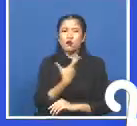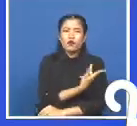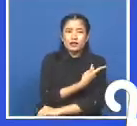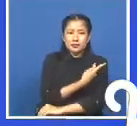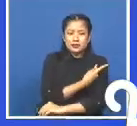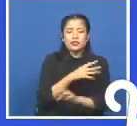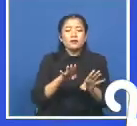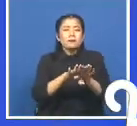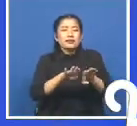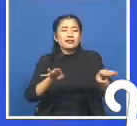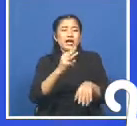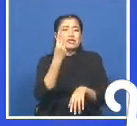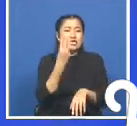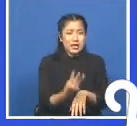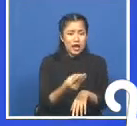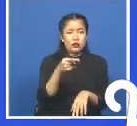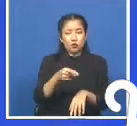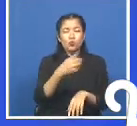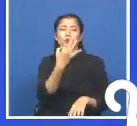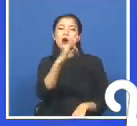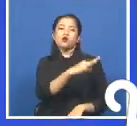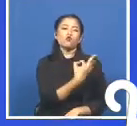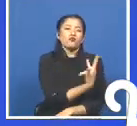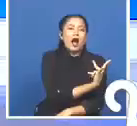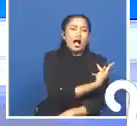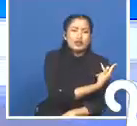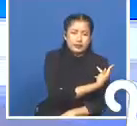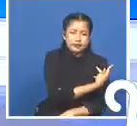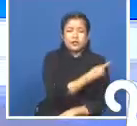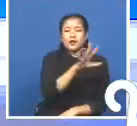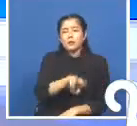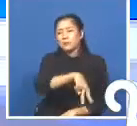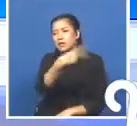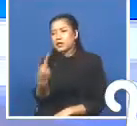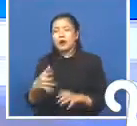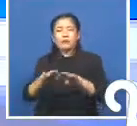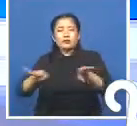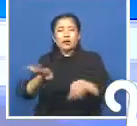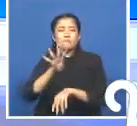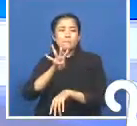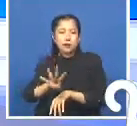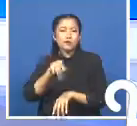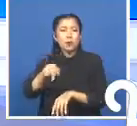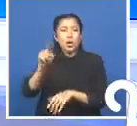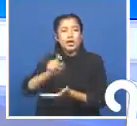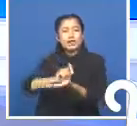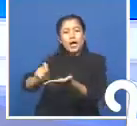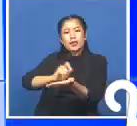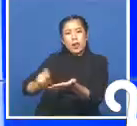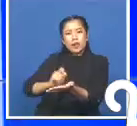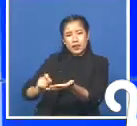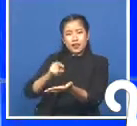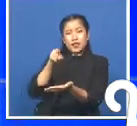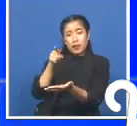Anda akan mendapatkan vaksin. Sementara itu, pindah ke meja selanjutnya, akan ada pencatatan bahwa